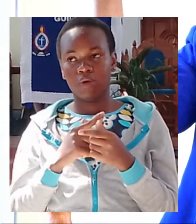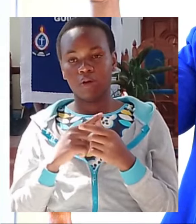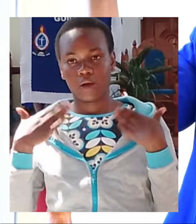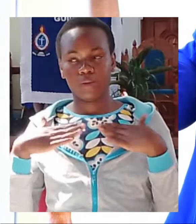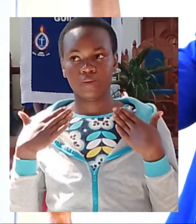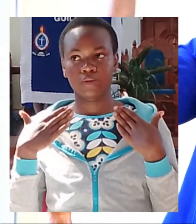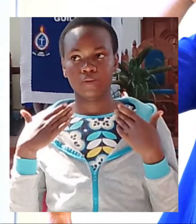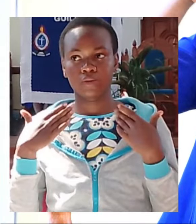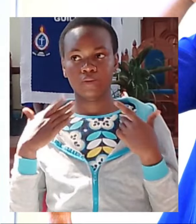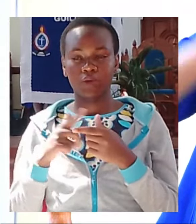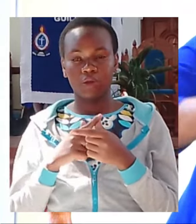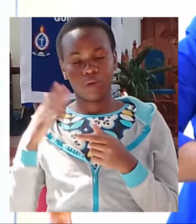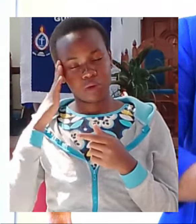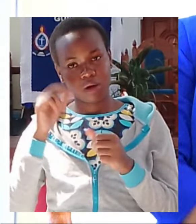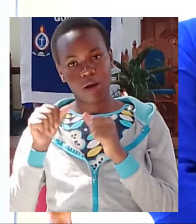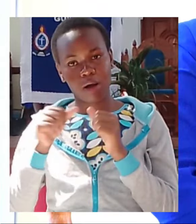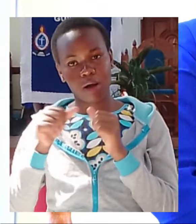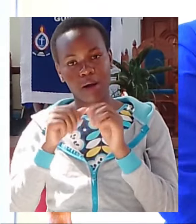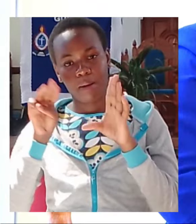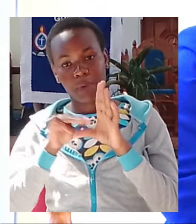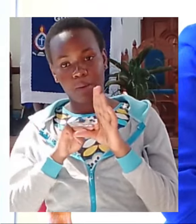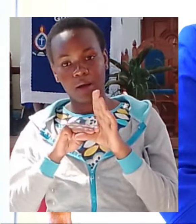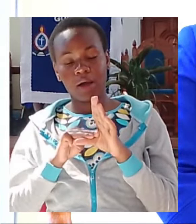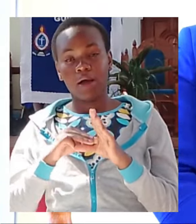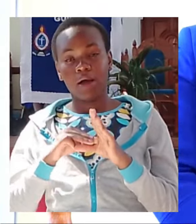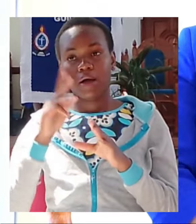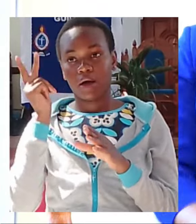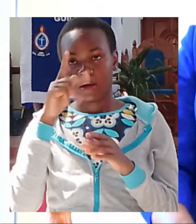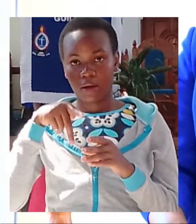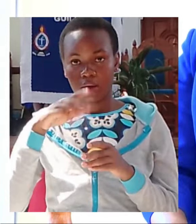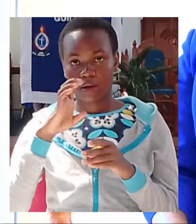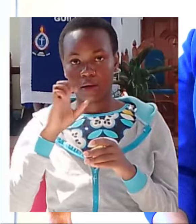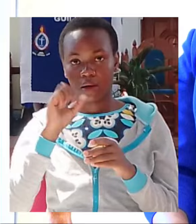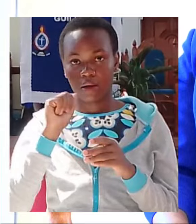Usifurahie ya kwamba wewe ni member wa Pcea Karatina Church, yet